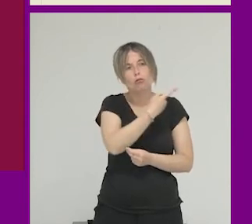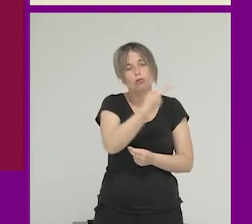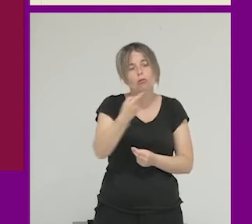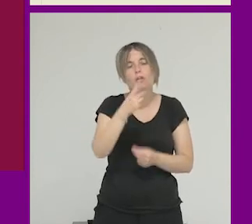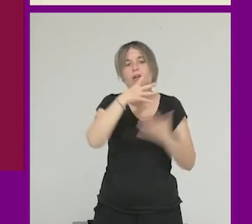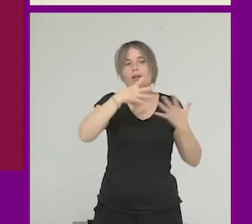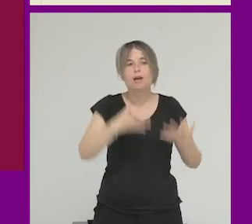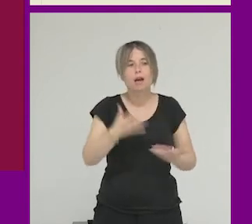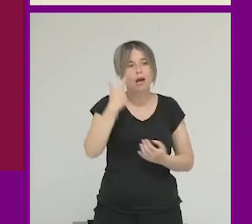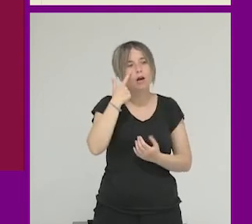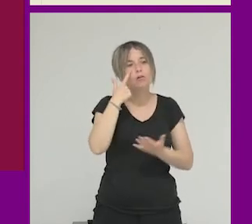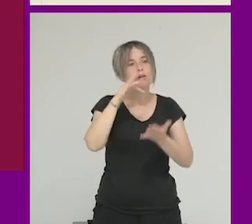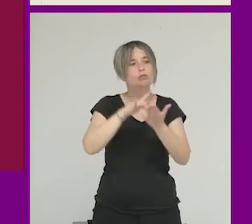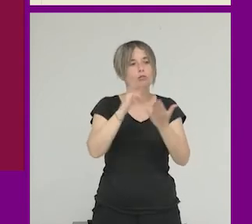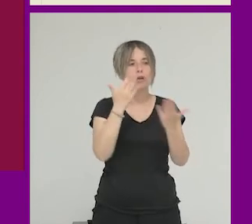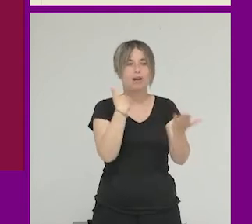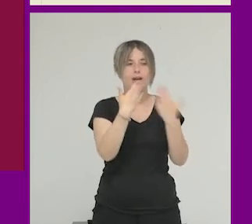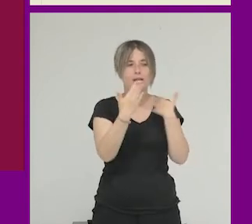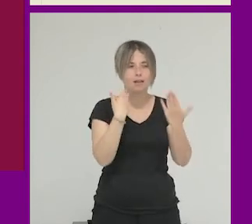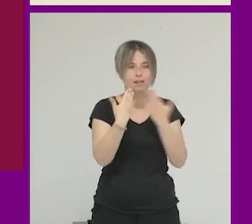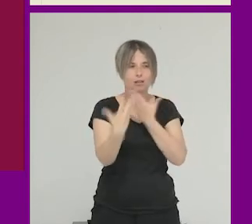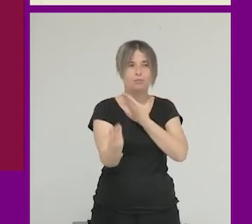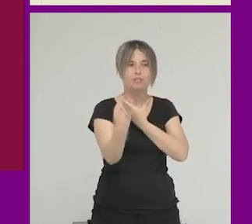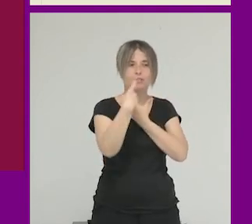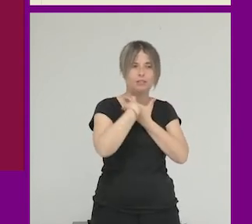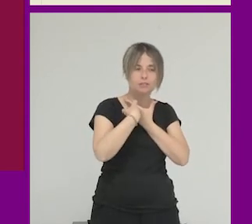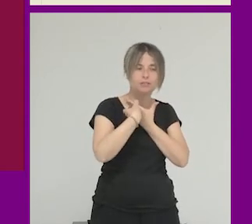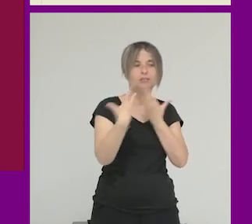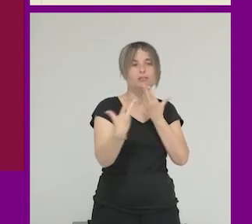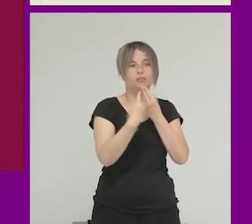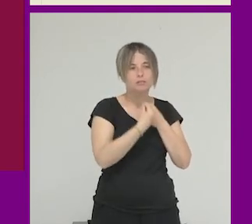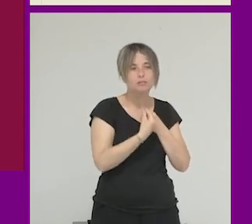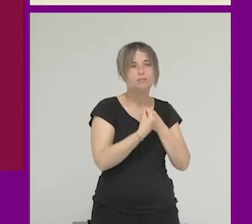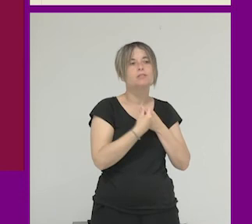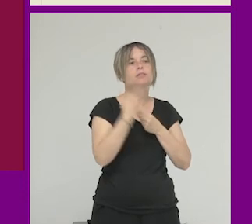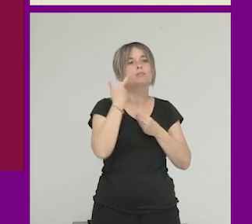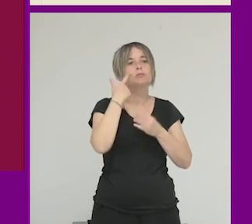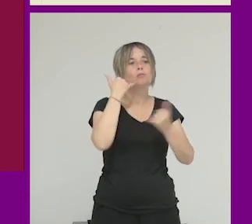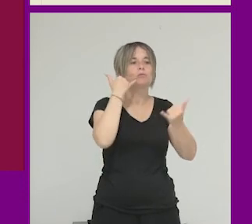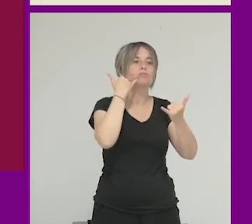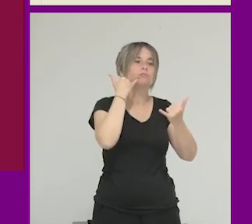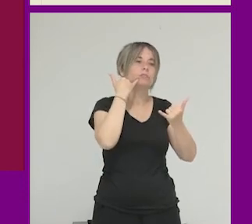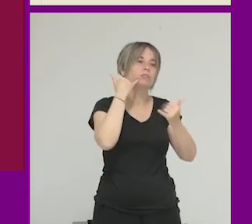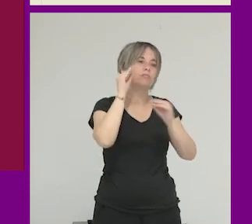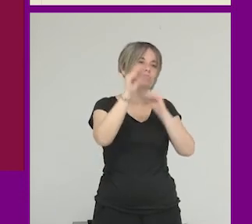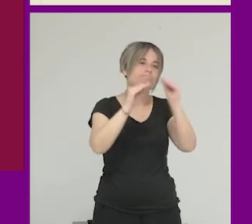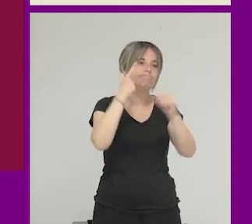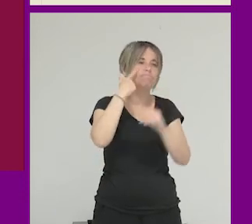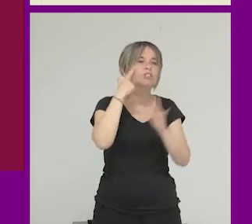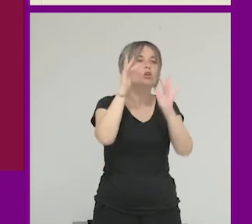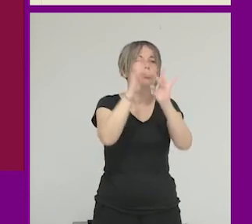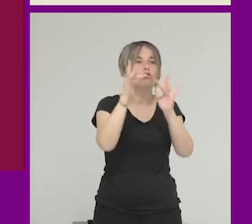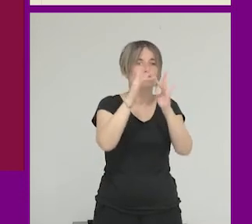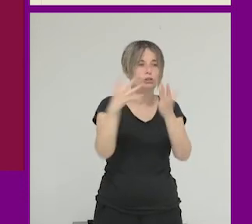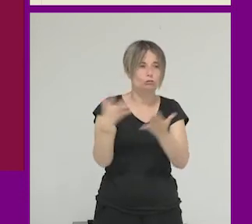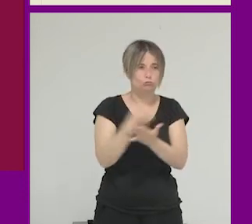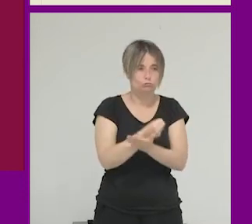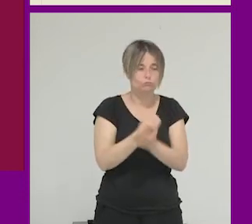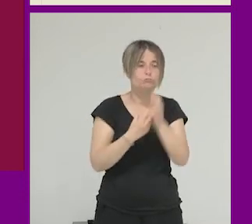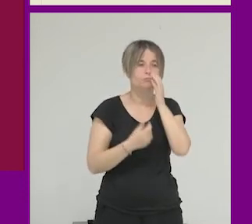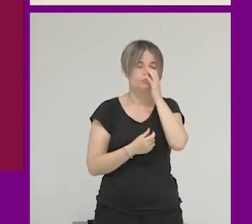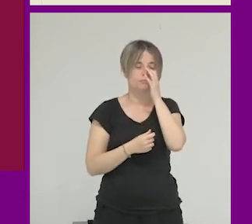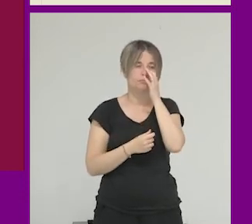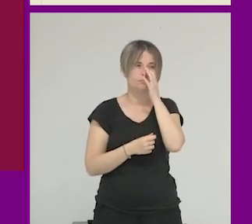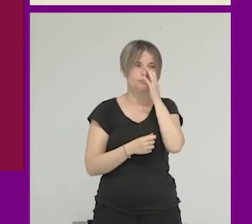orain ikerketa honetan parte hartu duten pertsona gehienok, edo behintzat hortik atera ziren kontaktu guztiak, ez?